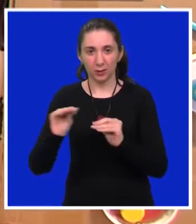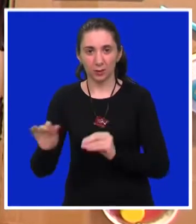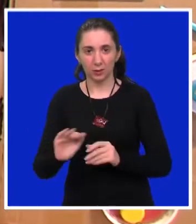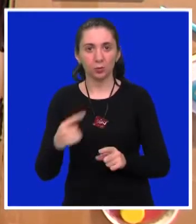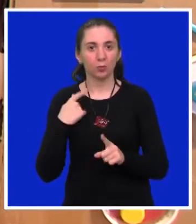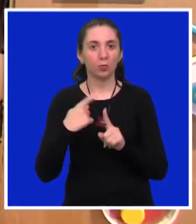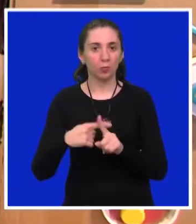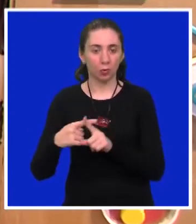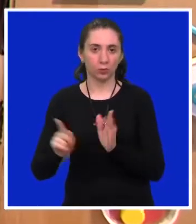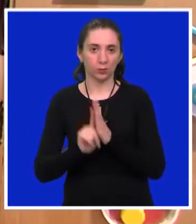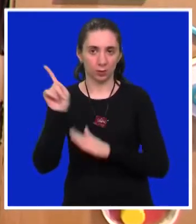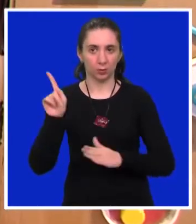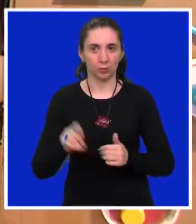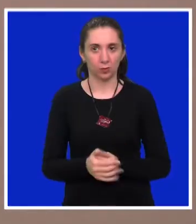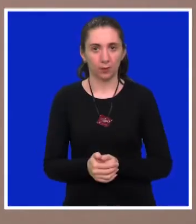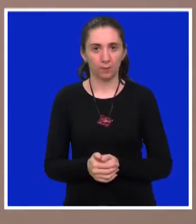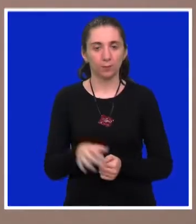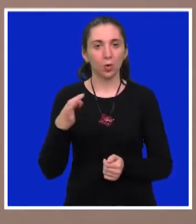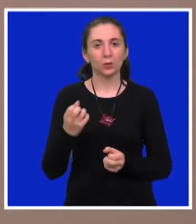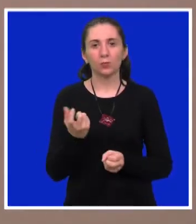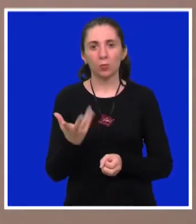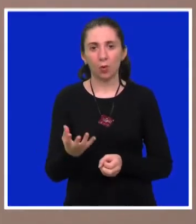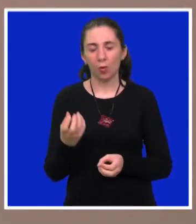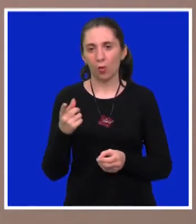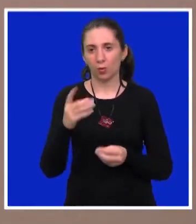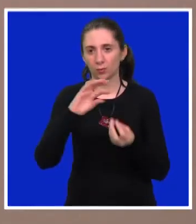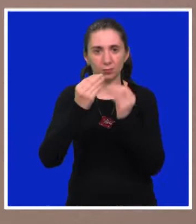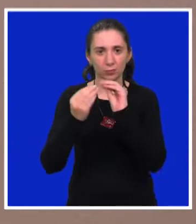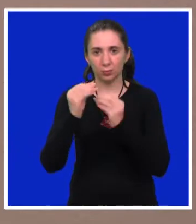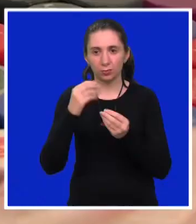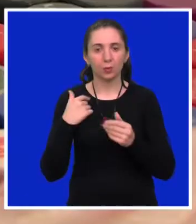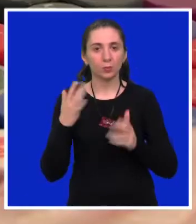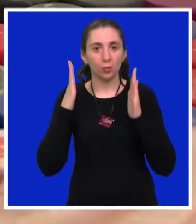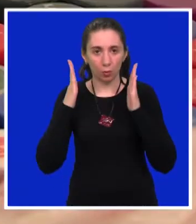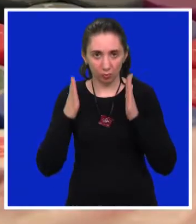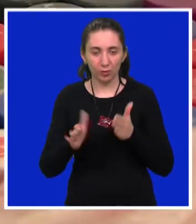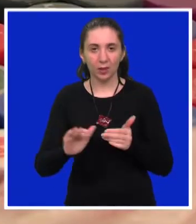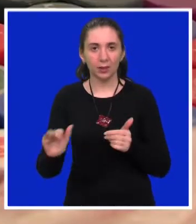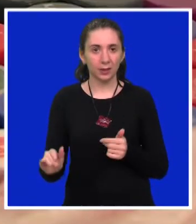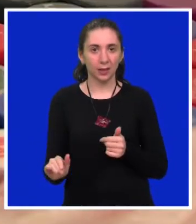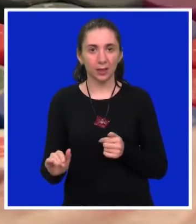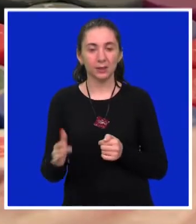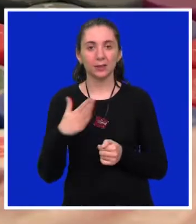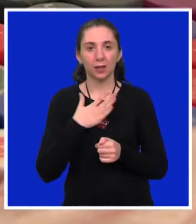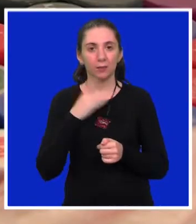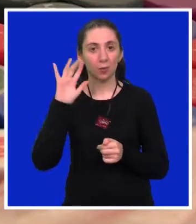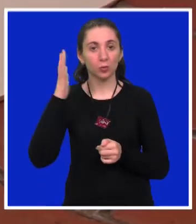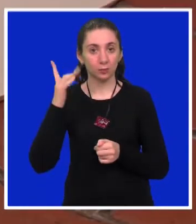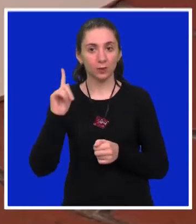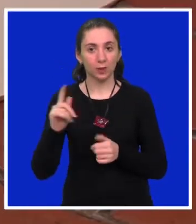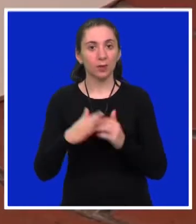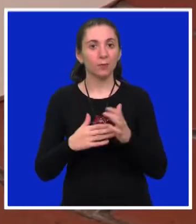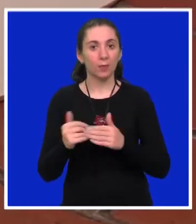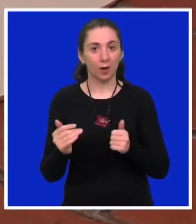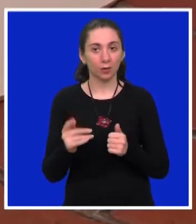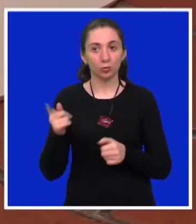radionica pozitivne rezultate. Osim brojnih umjetničkih instalacija, uvjerili smo se da djeca itekako imaju smisla